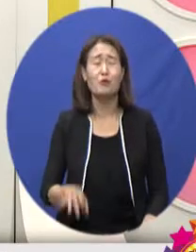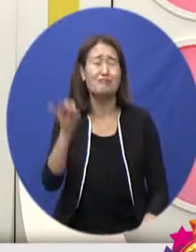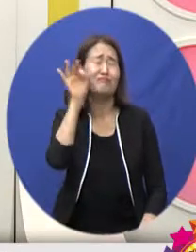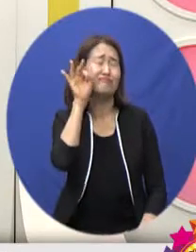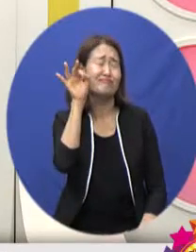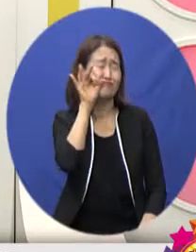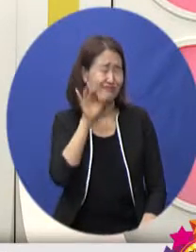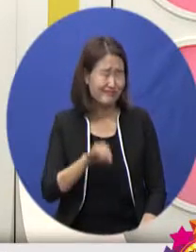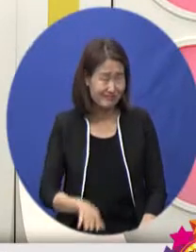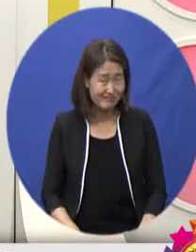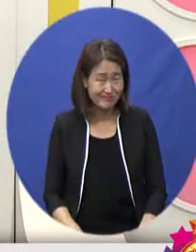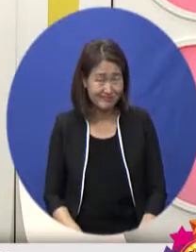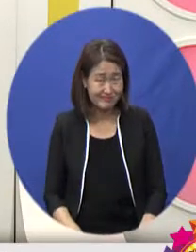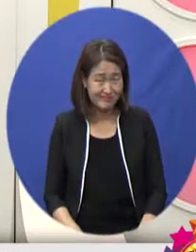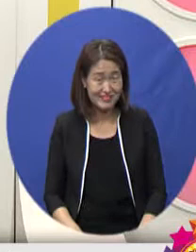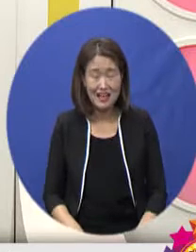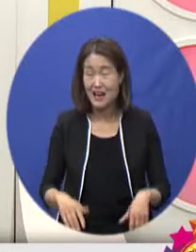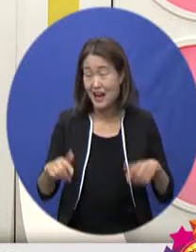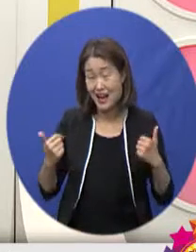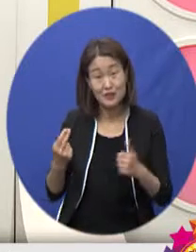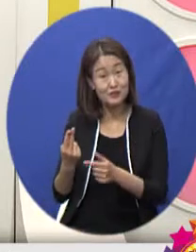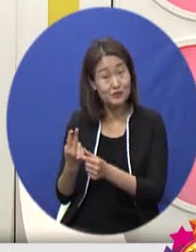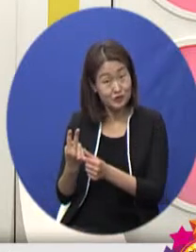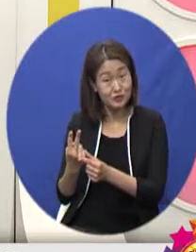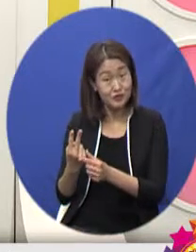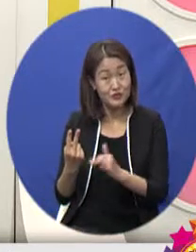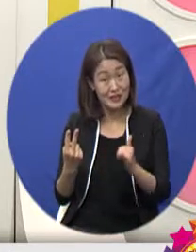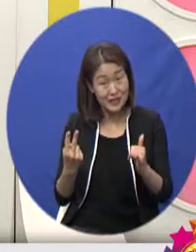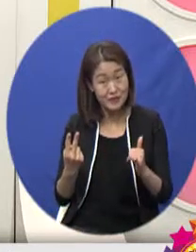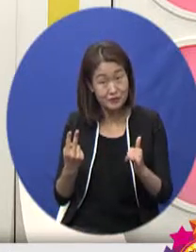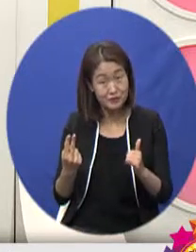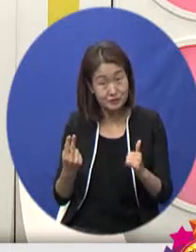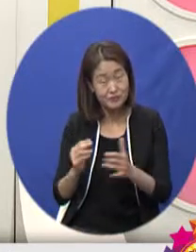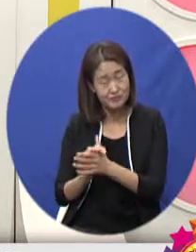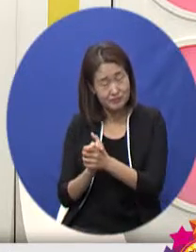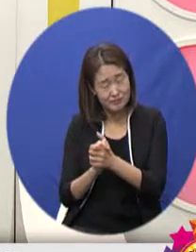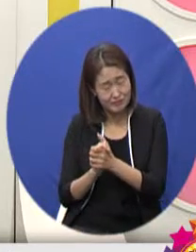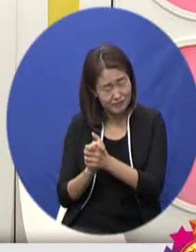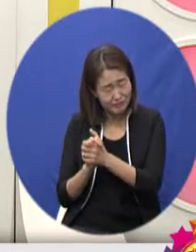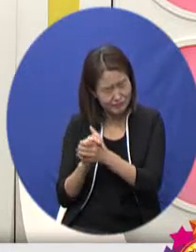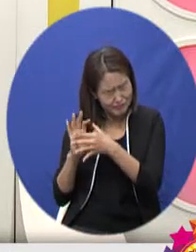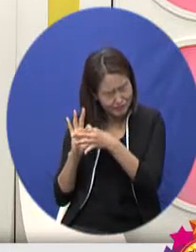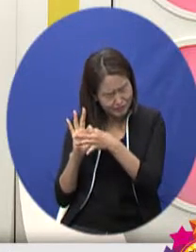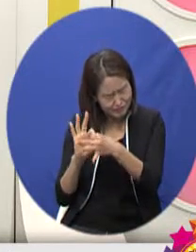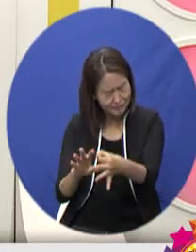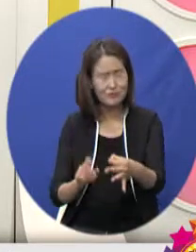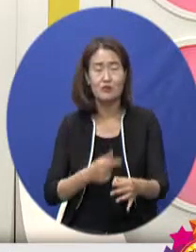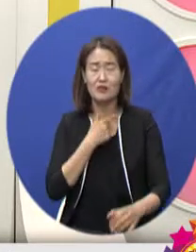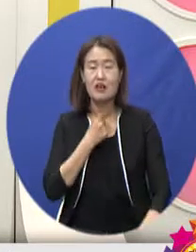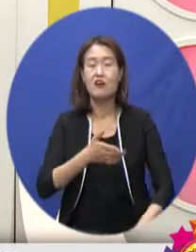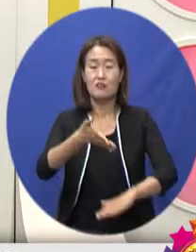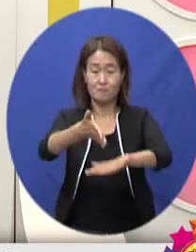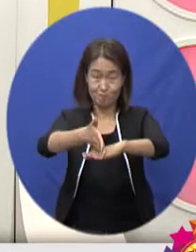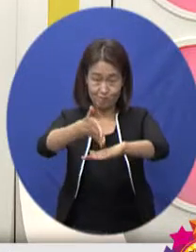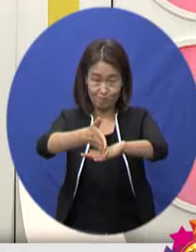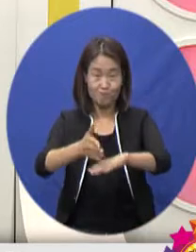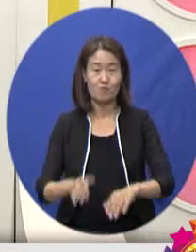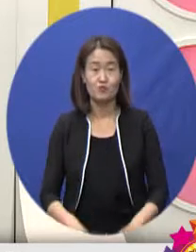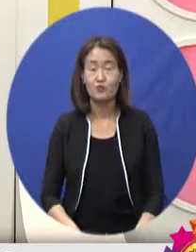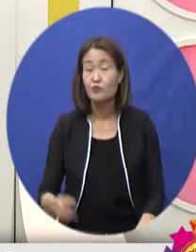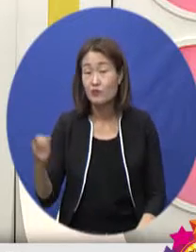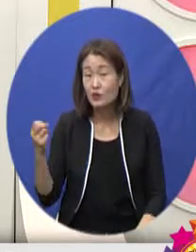맞아요, 아버님. 네. 그래도 언제나 두 분 우정이 변치 않으셨으면 좋겠어요, 아버님. 아유, 고맙습니다. 네. 아,